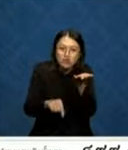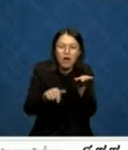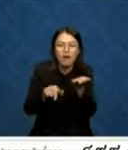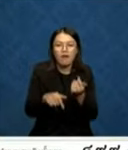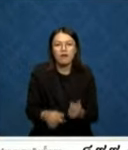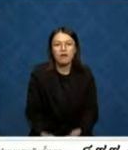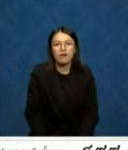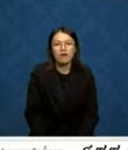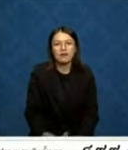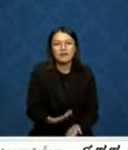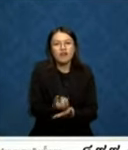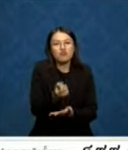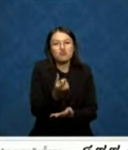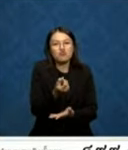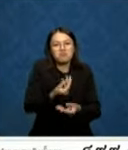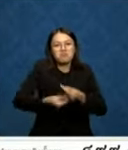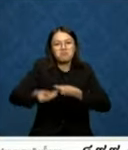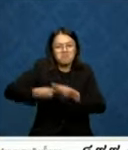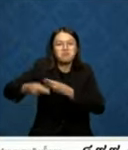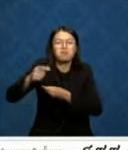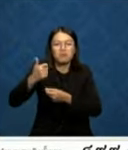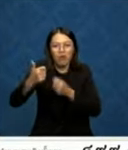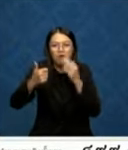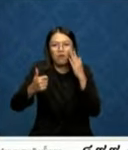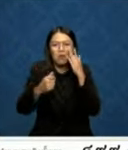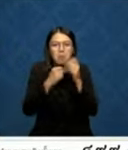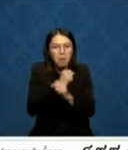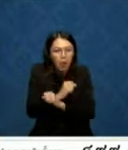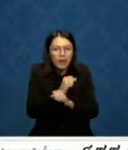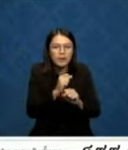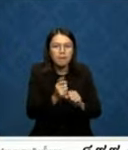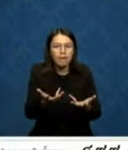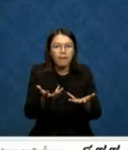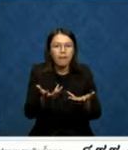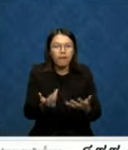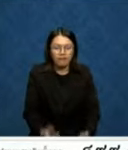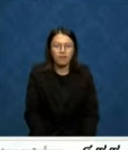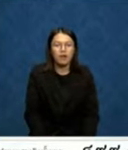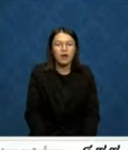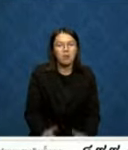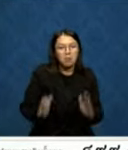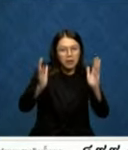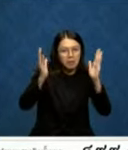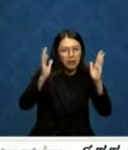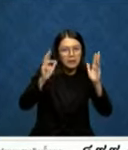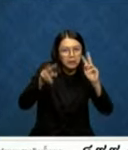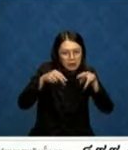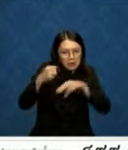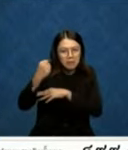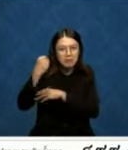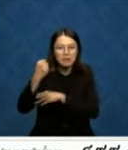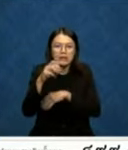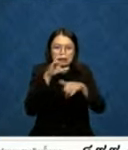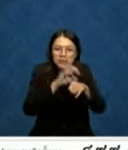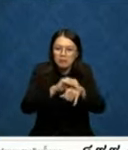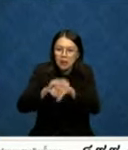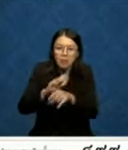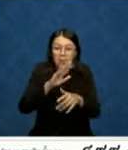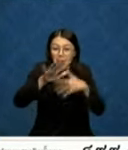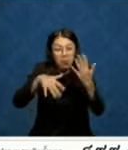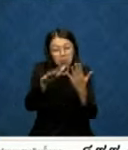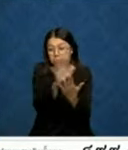เพื่อแลกเงินสดออกไปใช้ทันทีเลยท่านจะป้องกันยังไงท่านจะประชาสัมพันธ์ยังไงเพื่อแต่เราคงไปนั่งไล่จับพี่น้องประชาชนไม่ไหวนะ